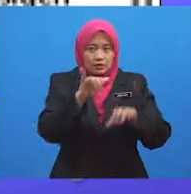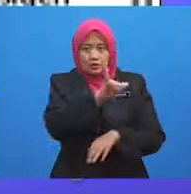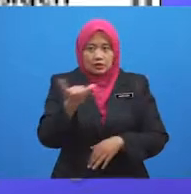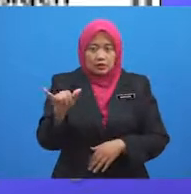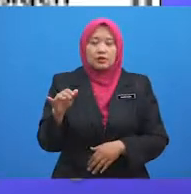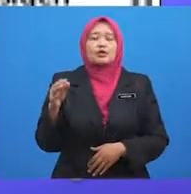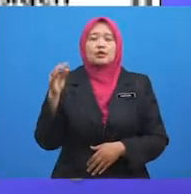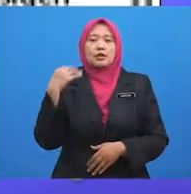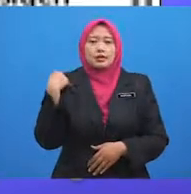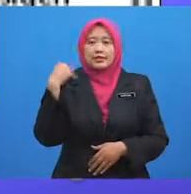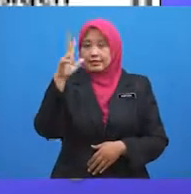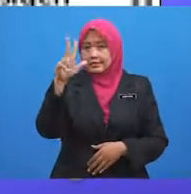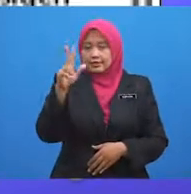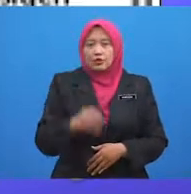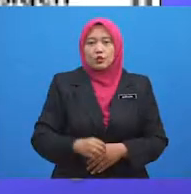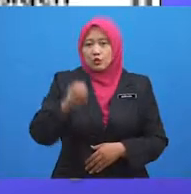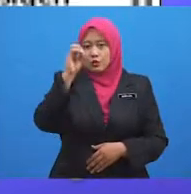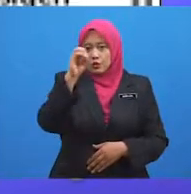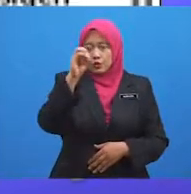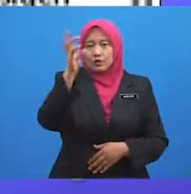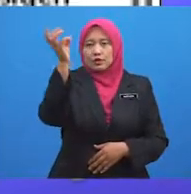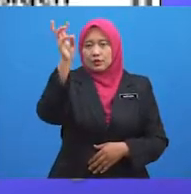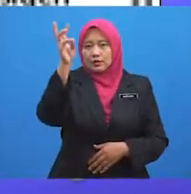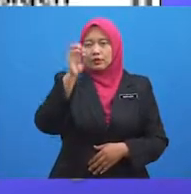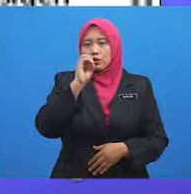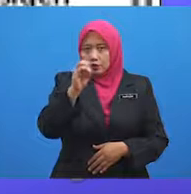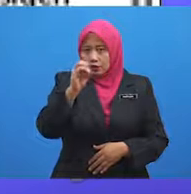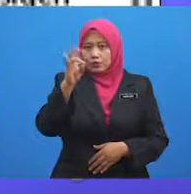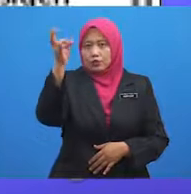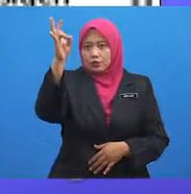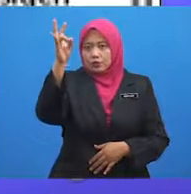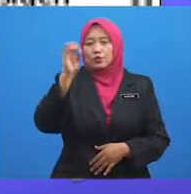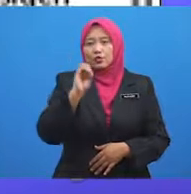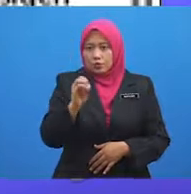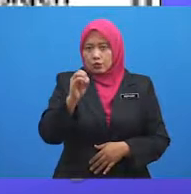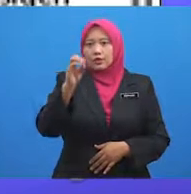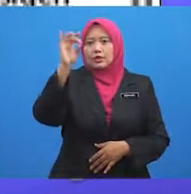oksigen 16, oksigen 17 dan oksigen 18.